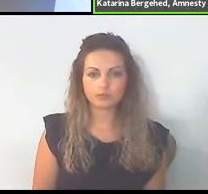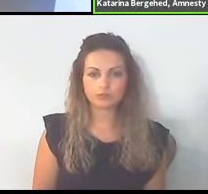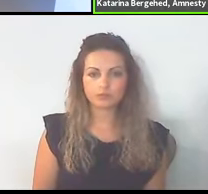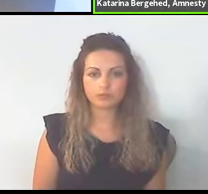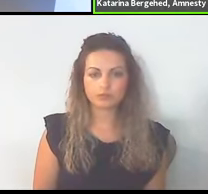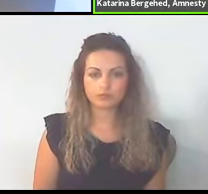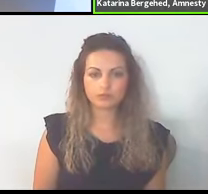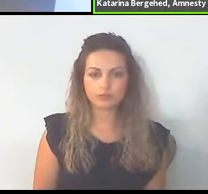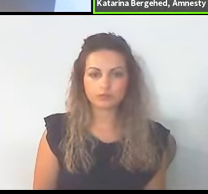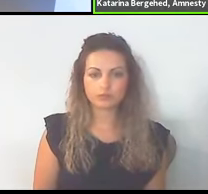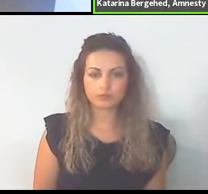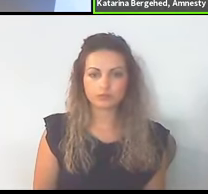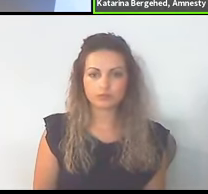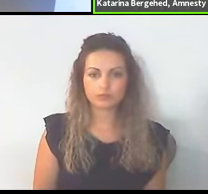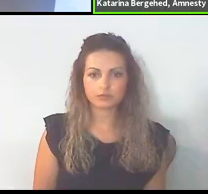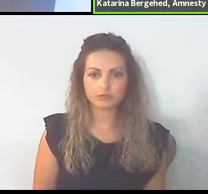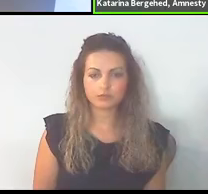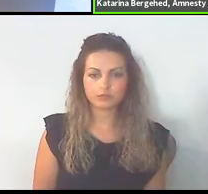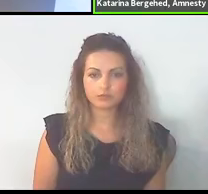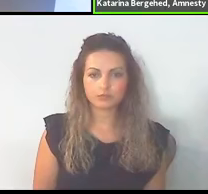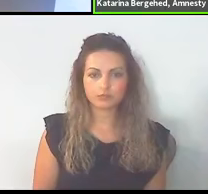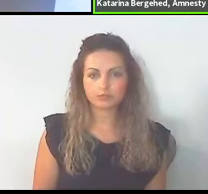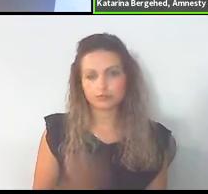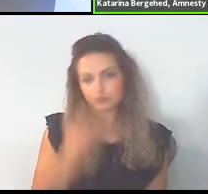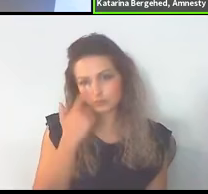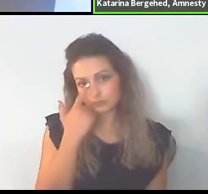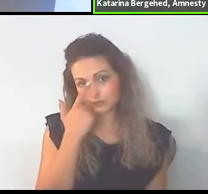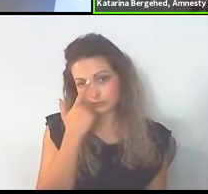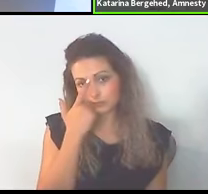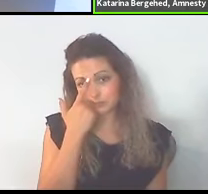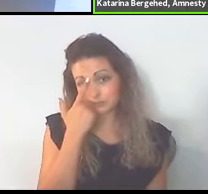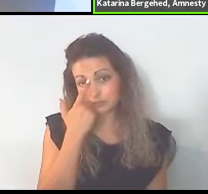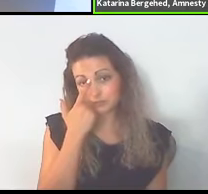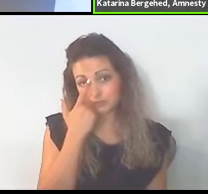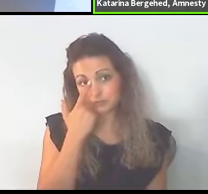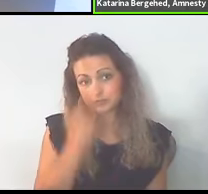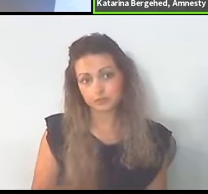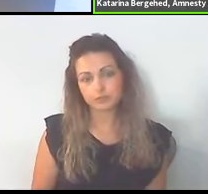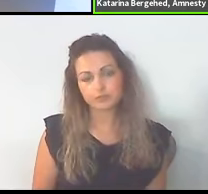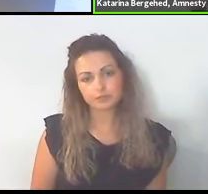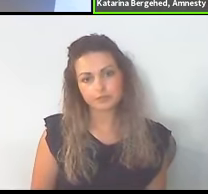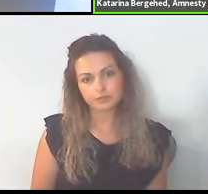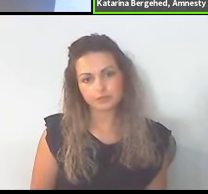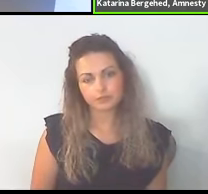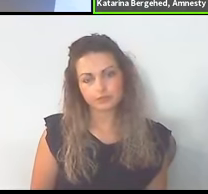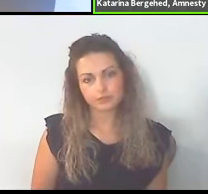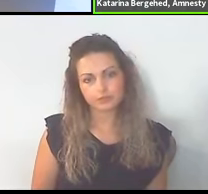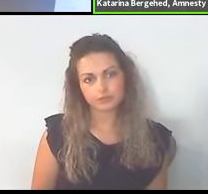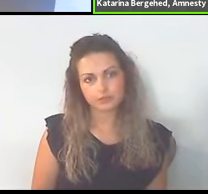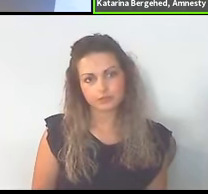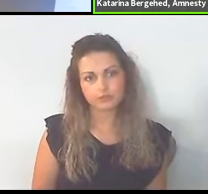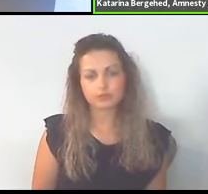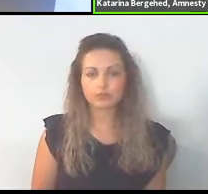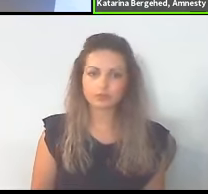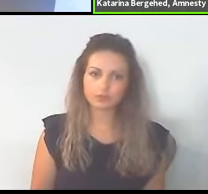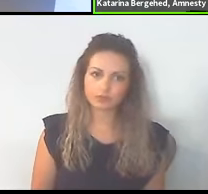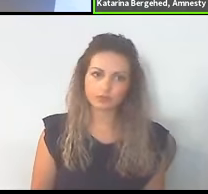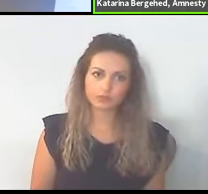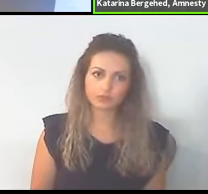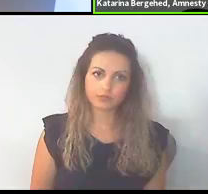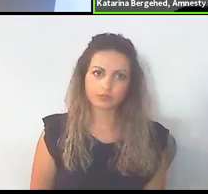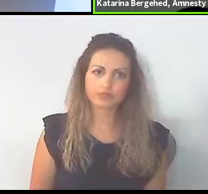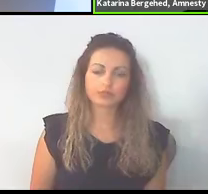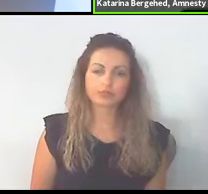published, and I'd like to share some of the results with you in order to see what legal change